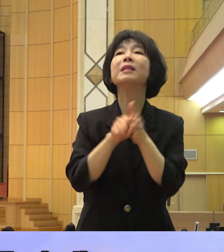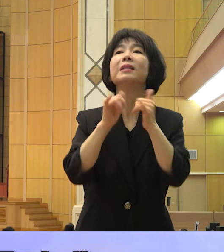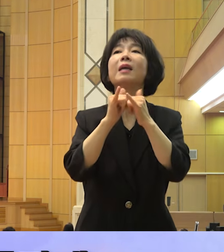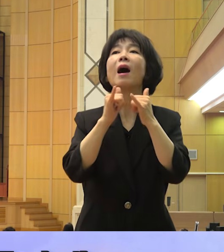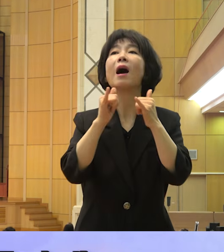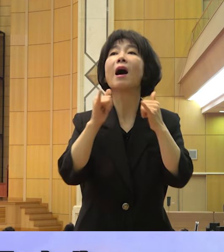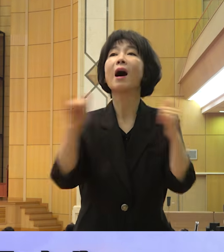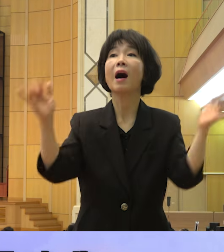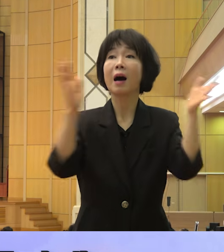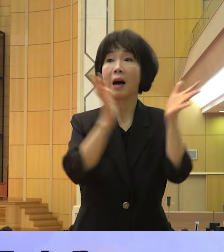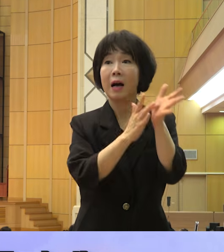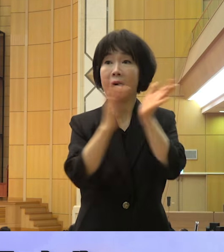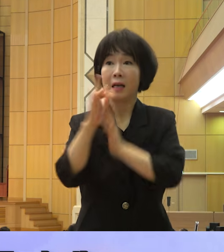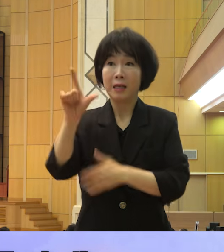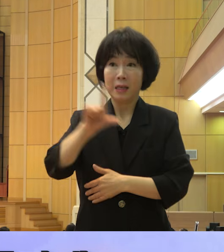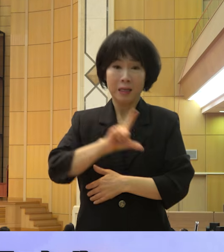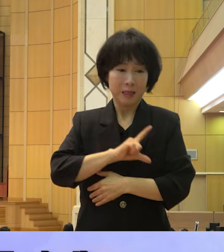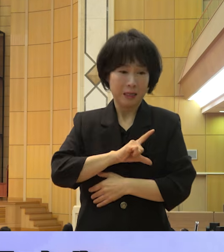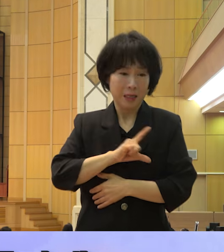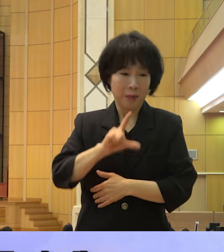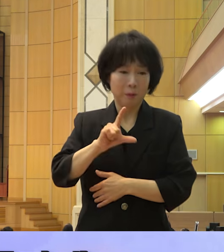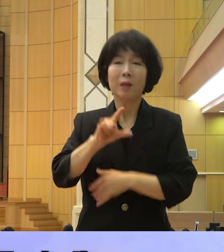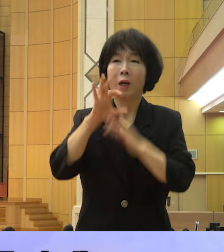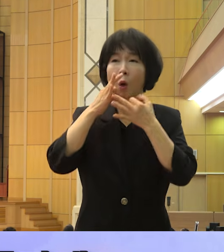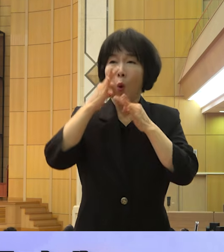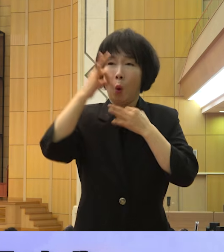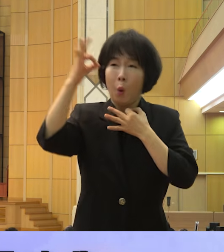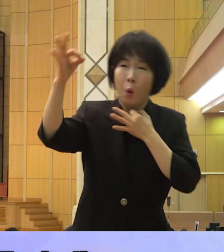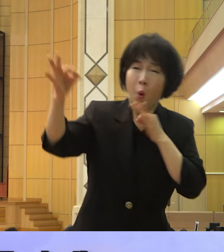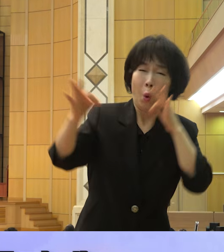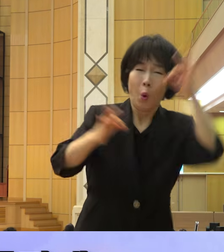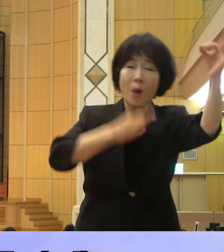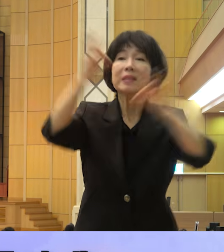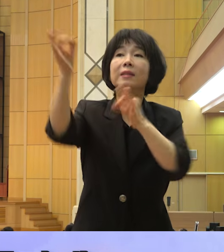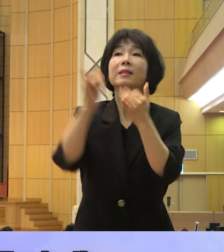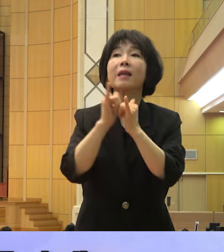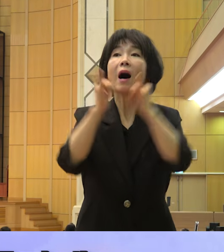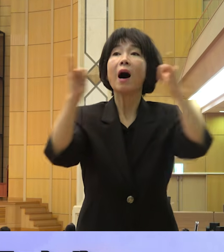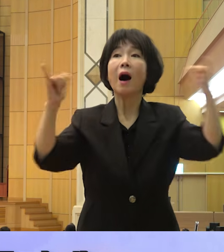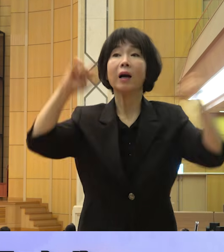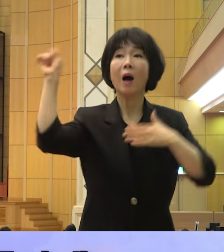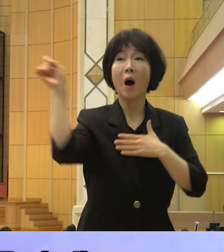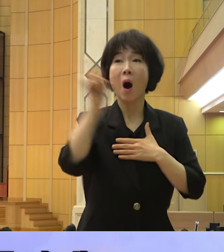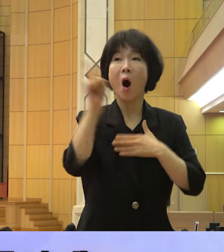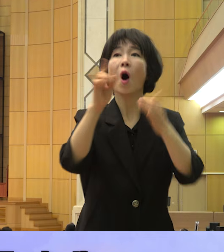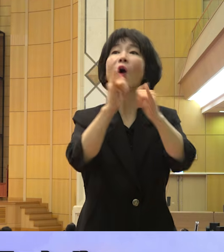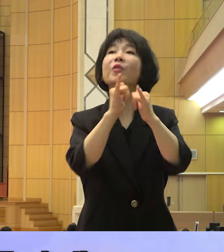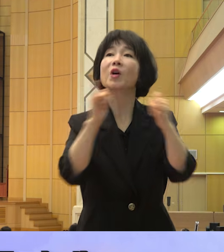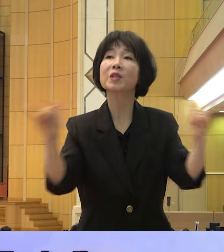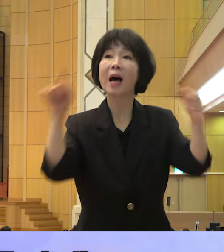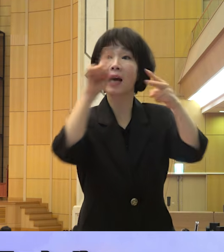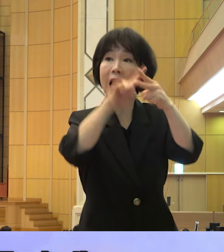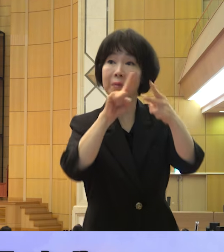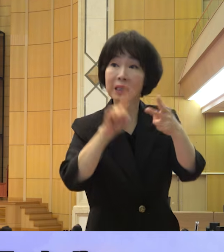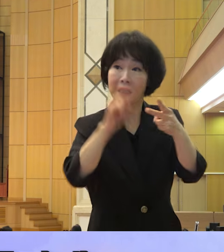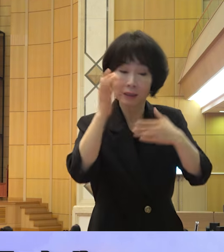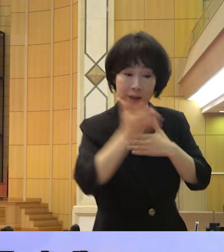믿는 자, 그 이름을 외치는 자, 그가